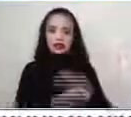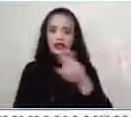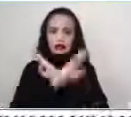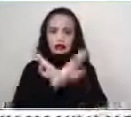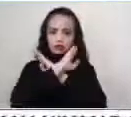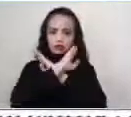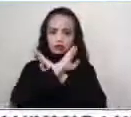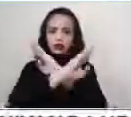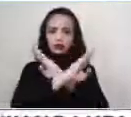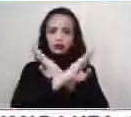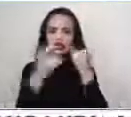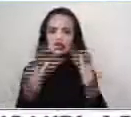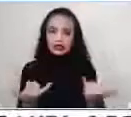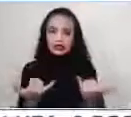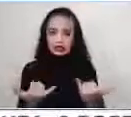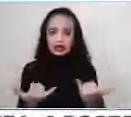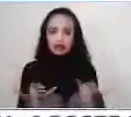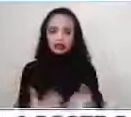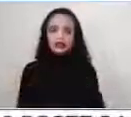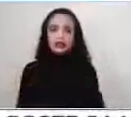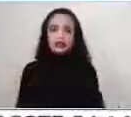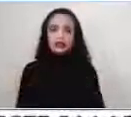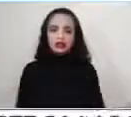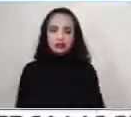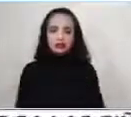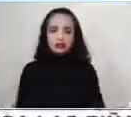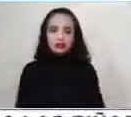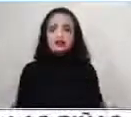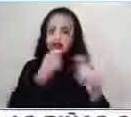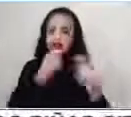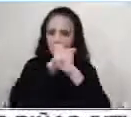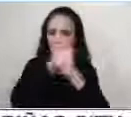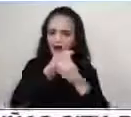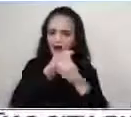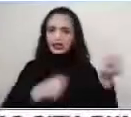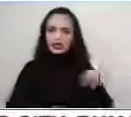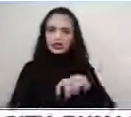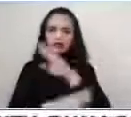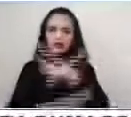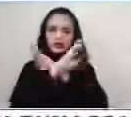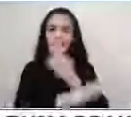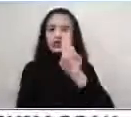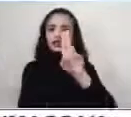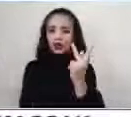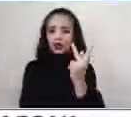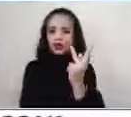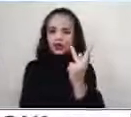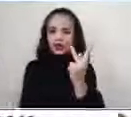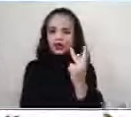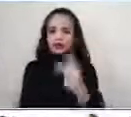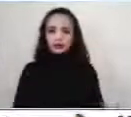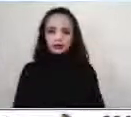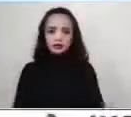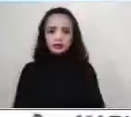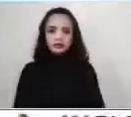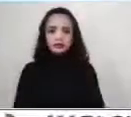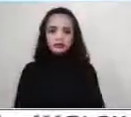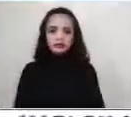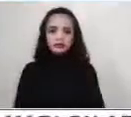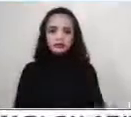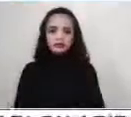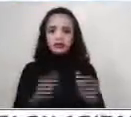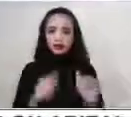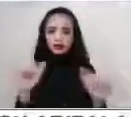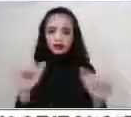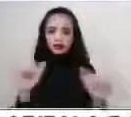ipapasok tapos or mga OFW na pauwi galing UK tapos COVID positive sila pero hindi